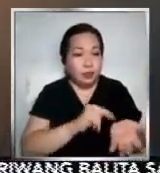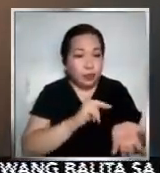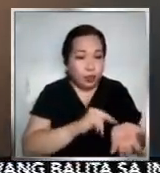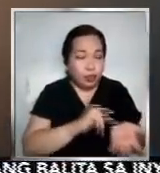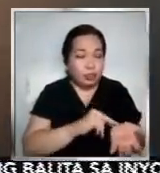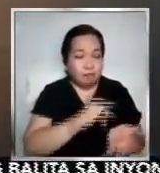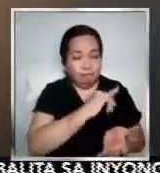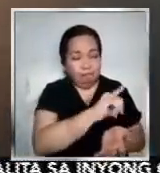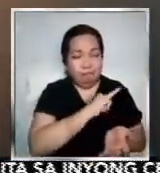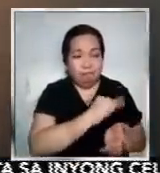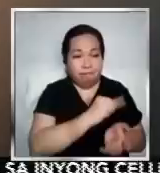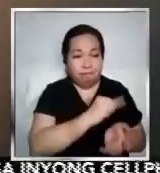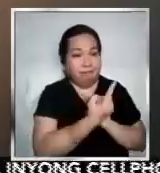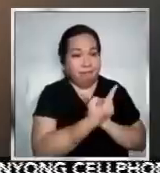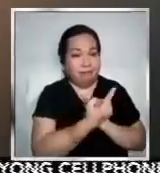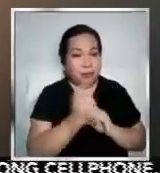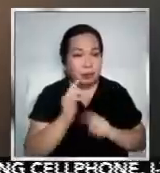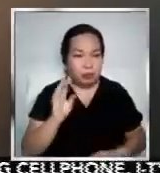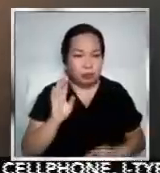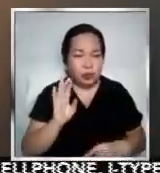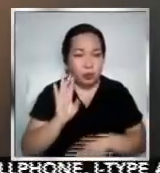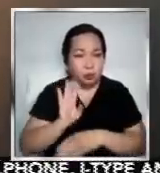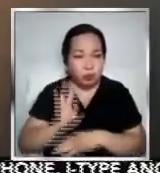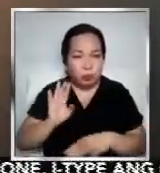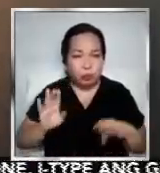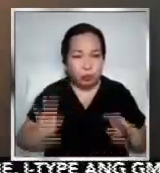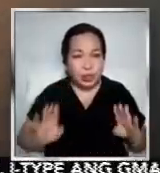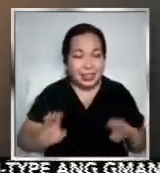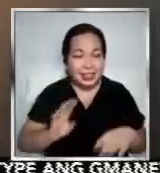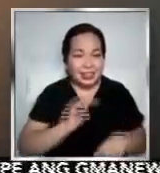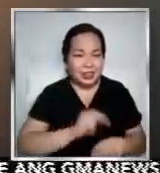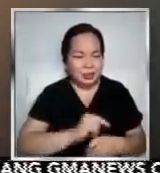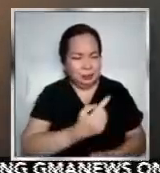siya. Sabi niya, you know,